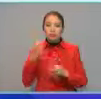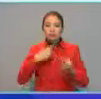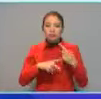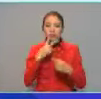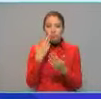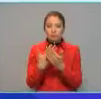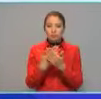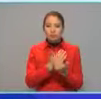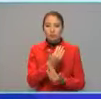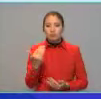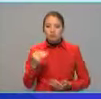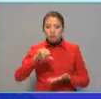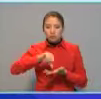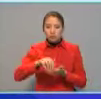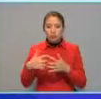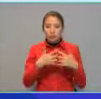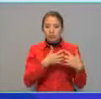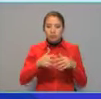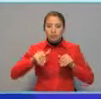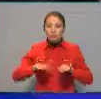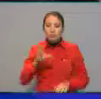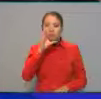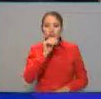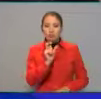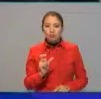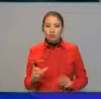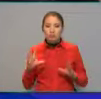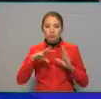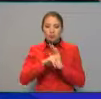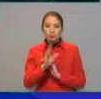қарап, олардың құрамын даудамай шешуге қауқарлы азаматтардан